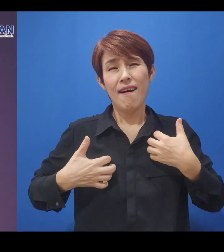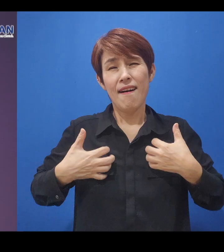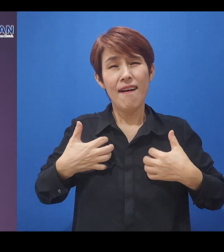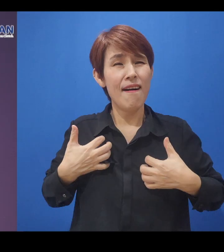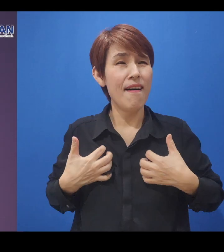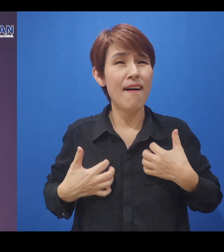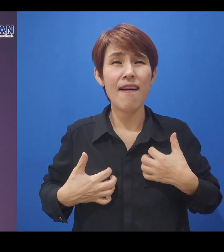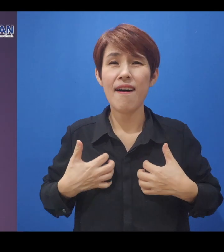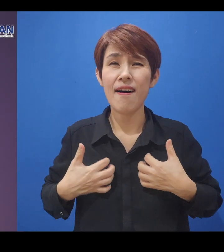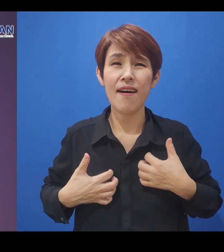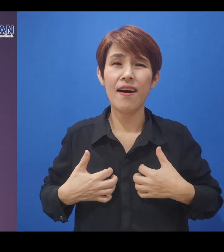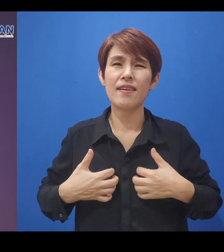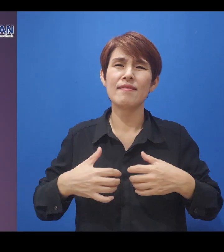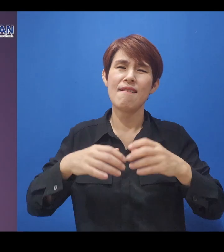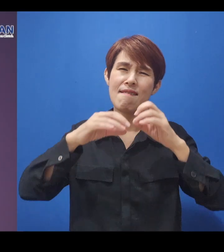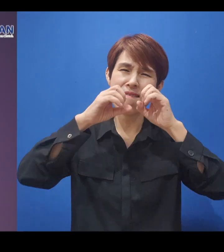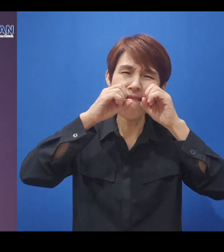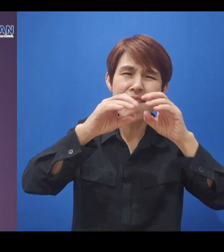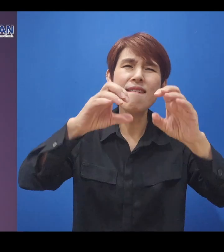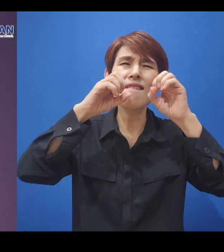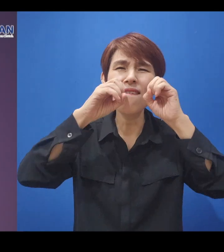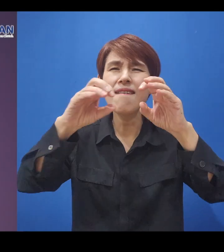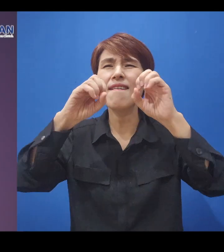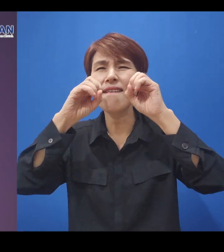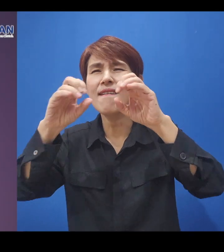내가 의도하고 전하는 게 아니에요.